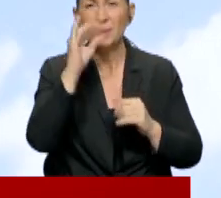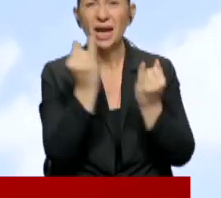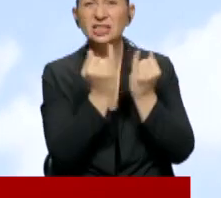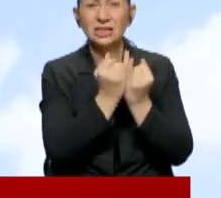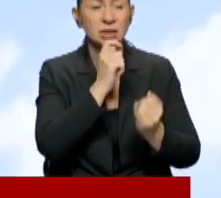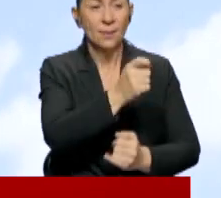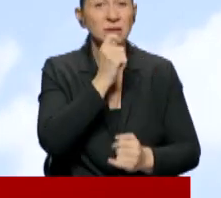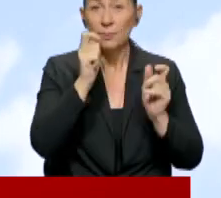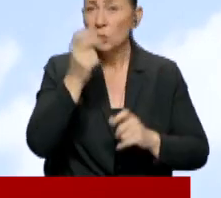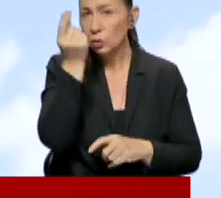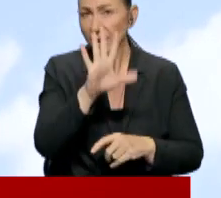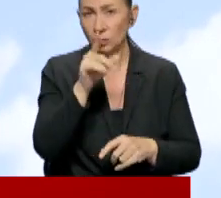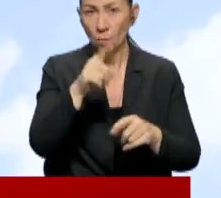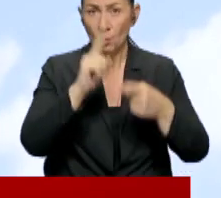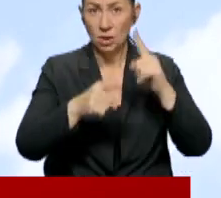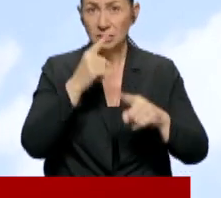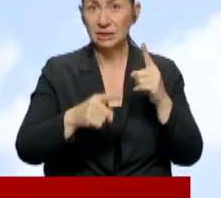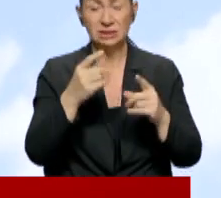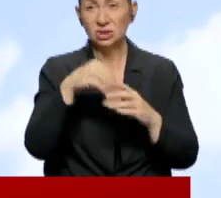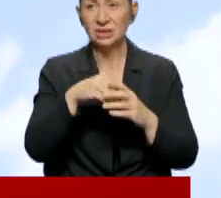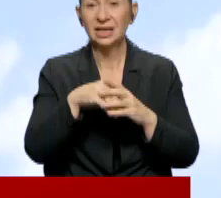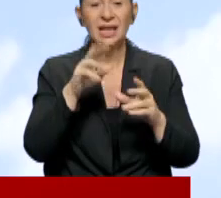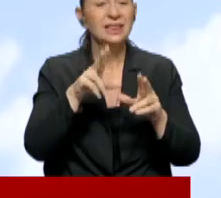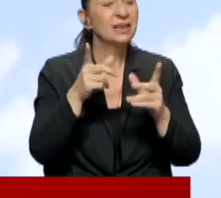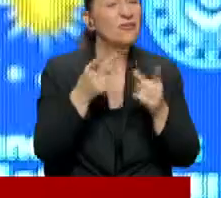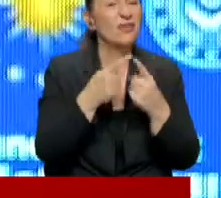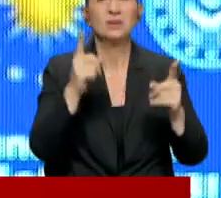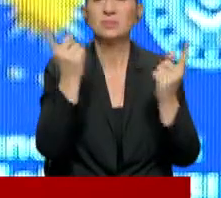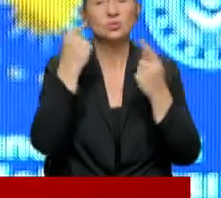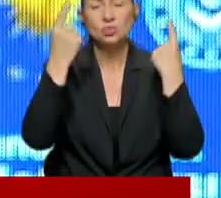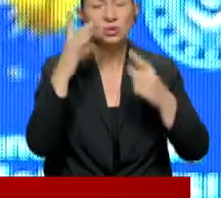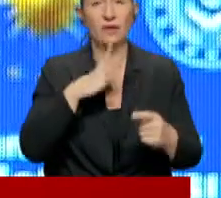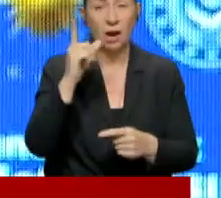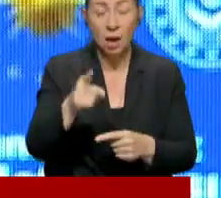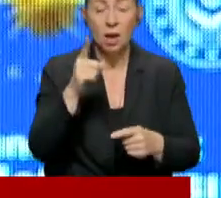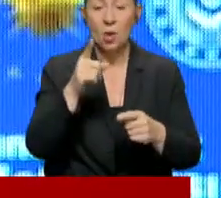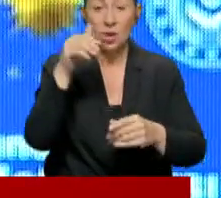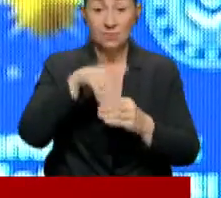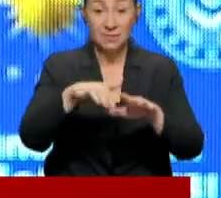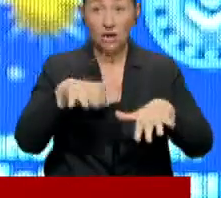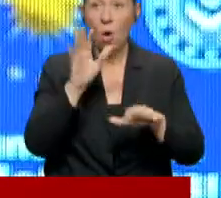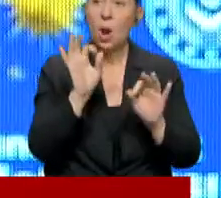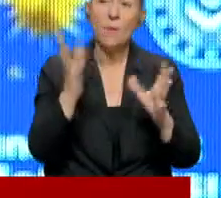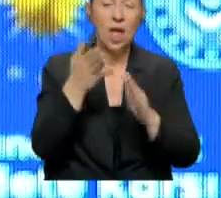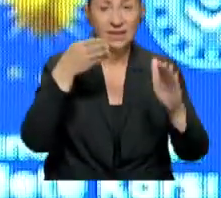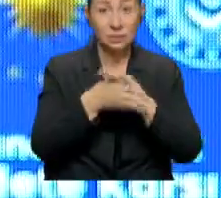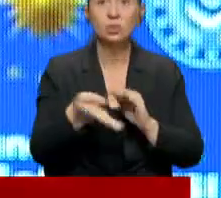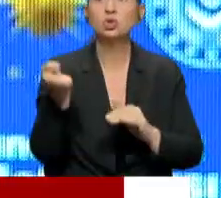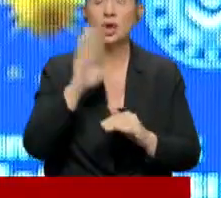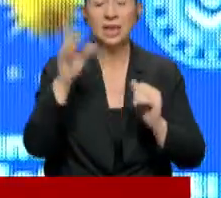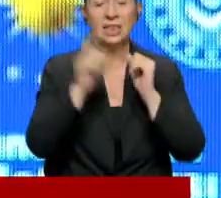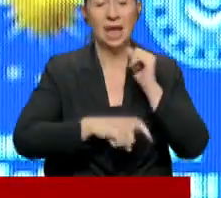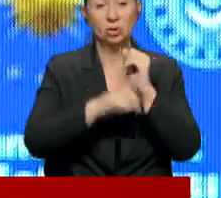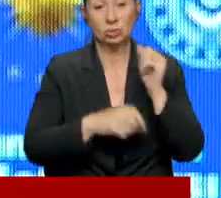unutmadın bunları yapanın siyasi omurgası lades kemiğinden farksızdır parlamentoya öyle veya böyle girip Ondan sonra